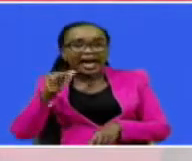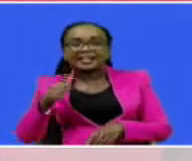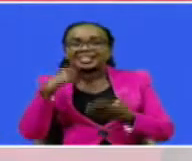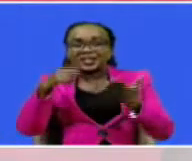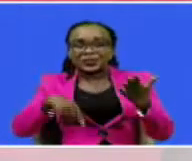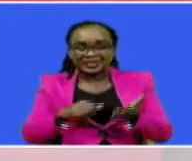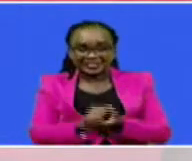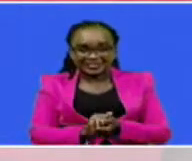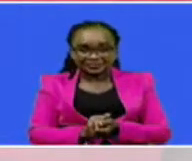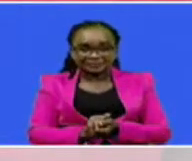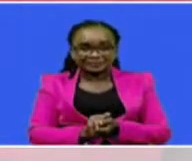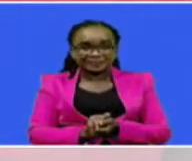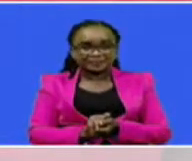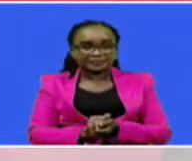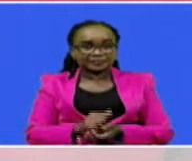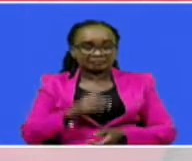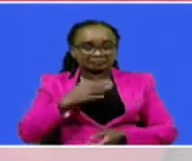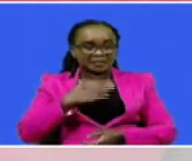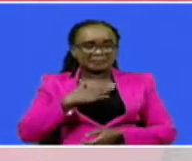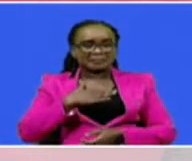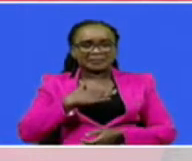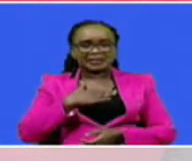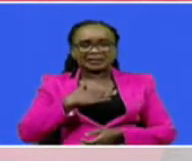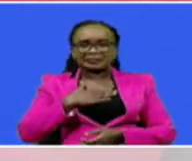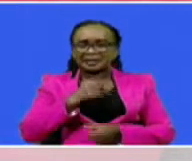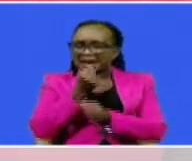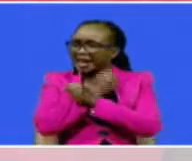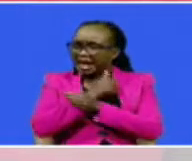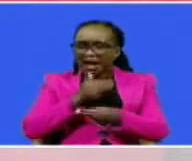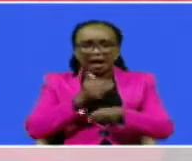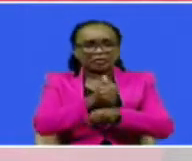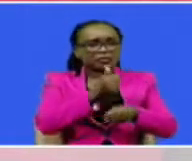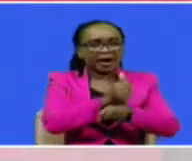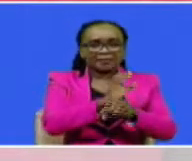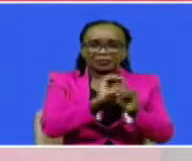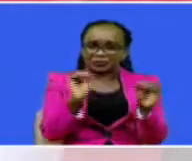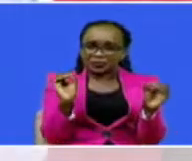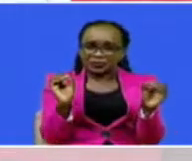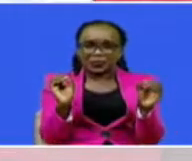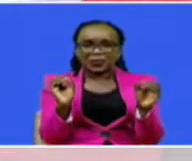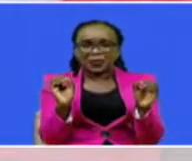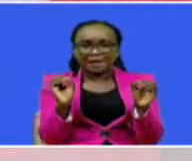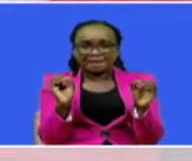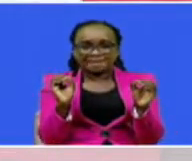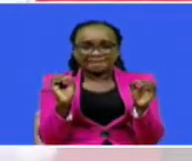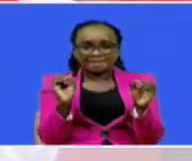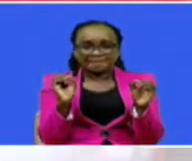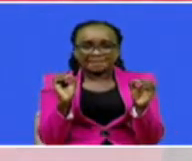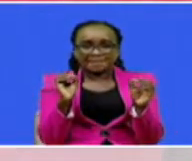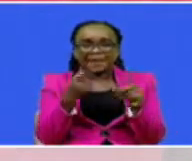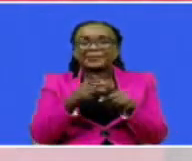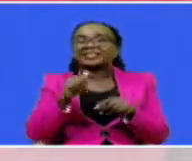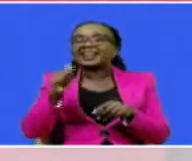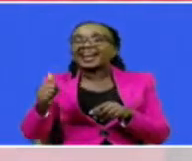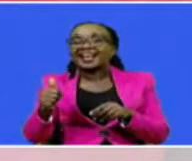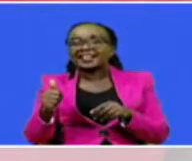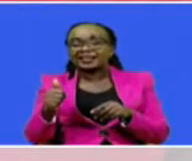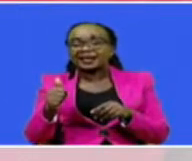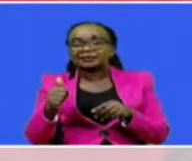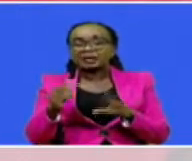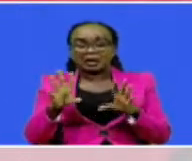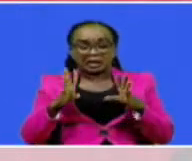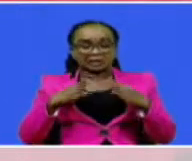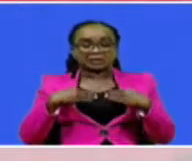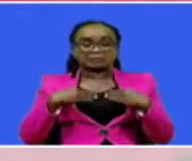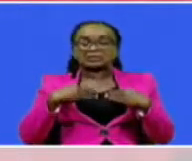na nikasema, unajua mimi sipendi kutusi mtu yeyote. Lakini kuna mengine unaweza kukubaliana na